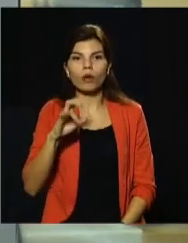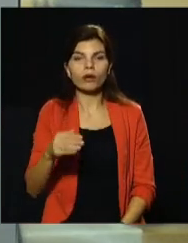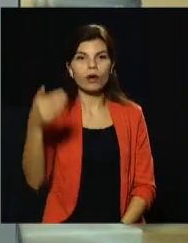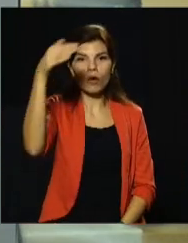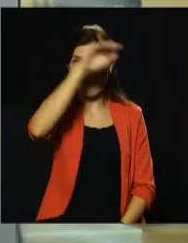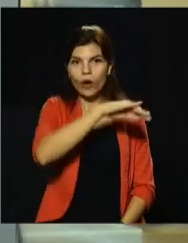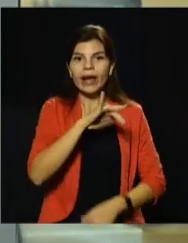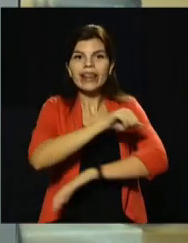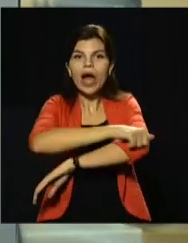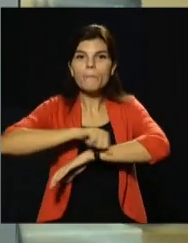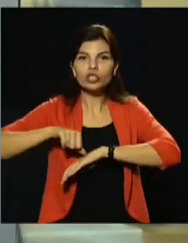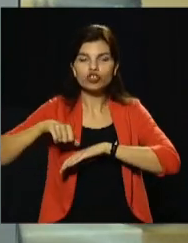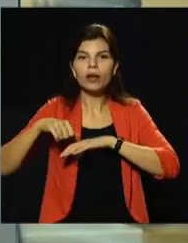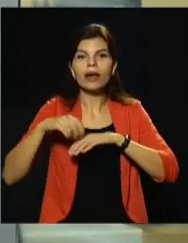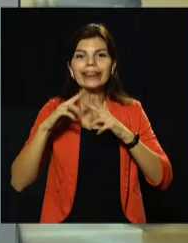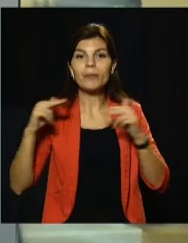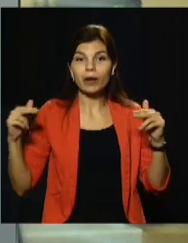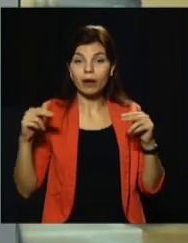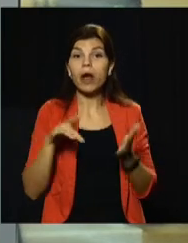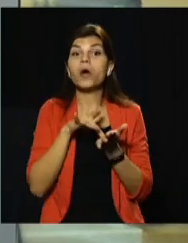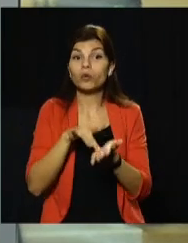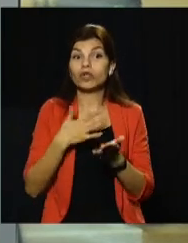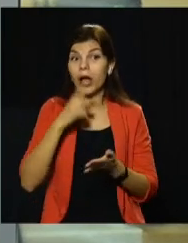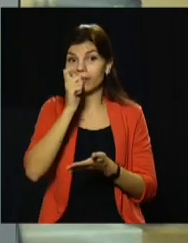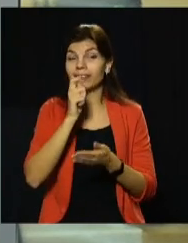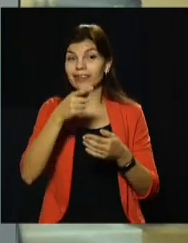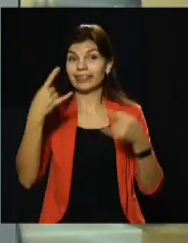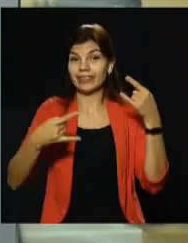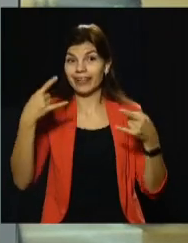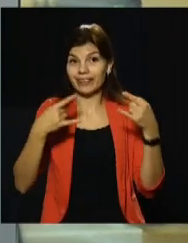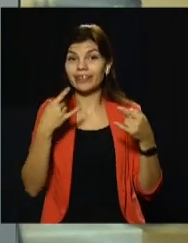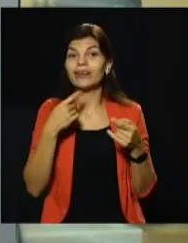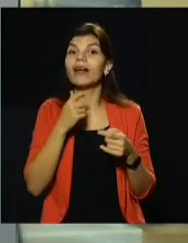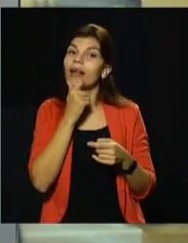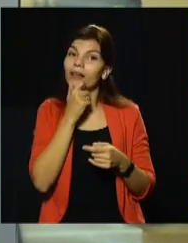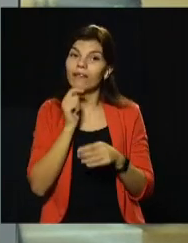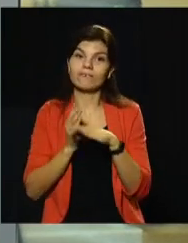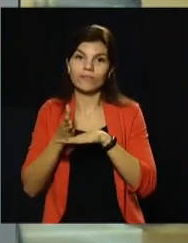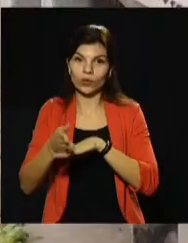та набережну Дніпра. Вирушила на екскурсію і знімальна група відкритого.